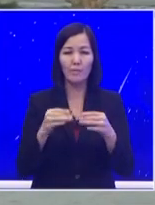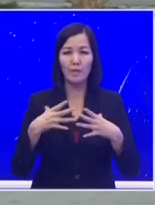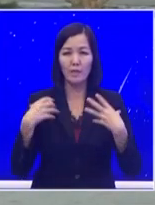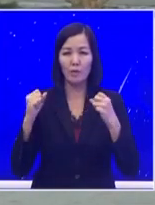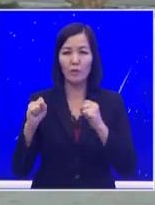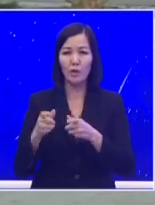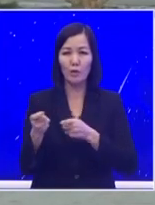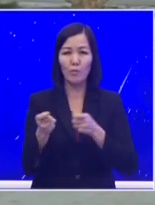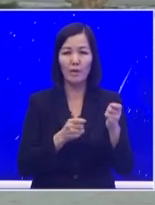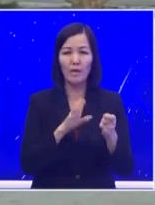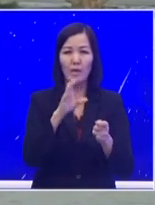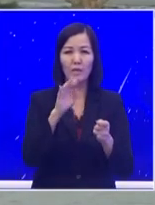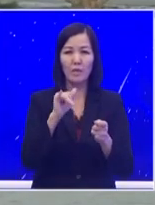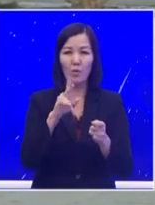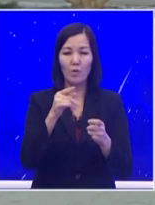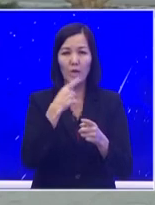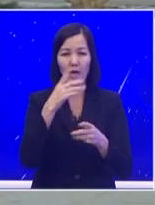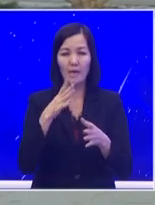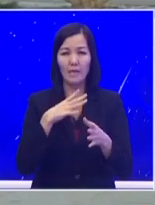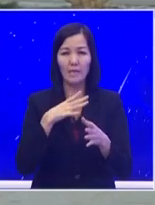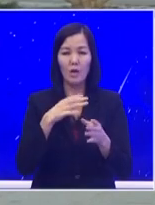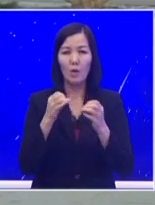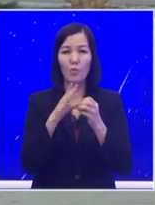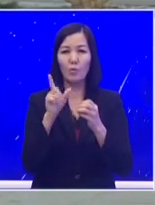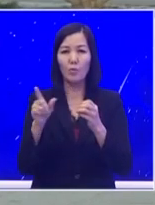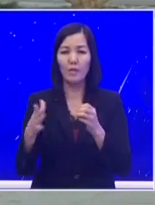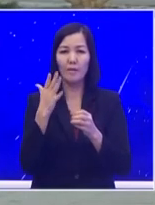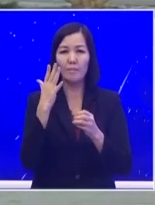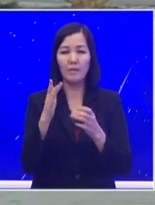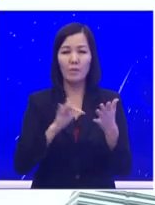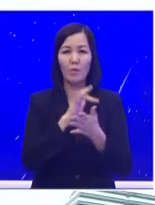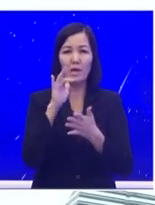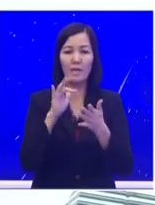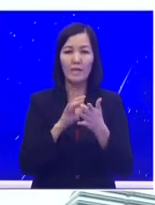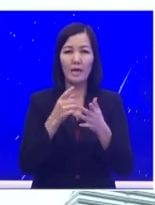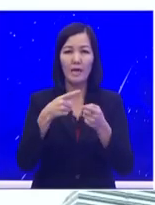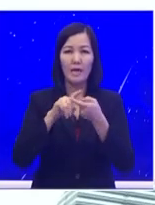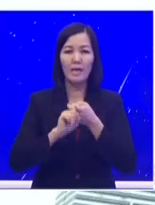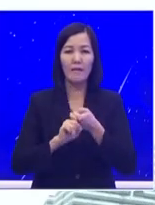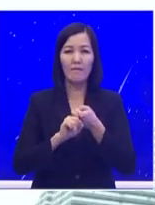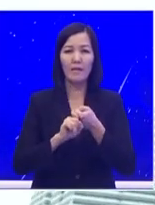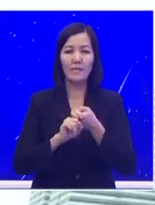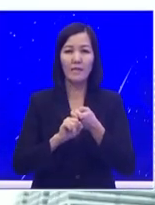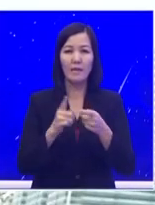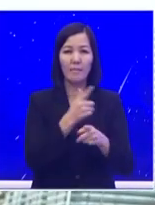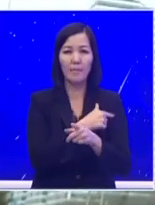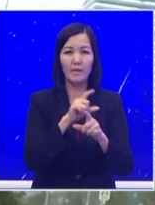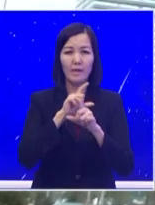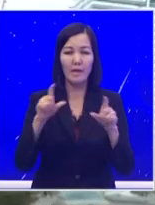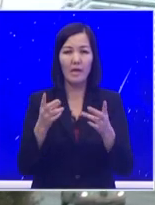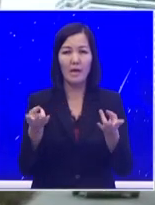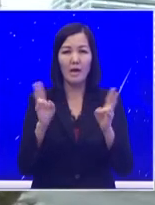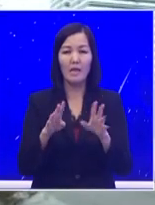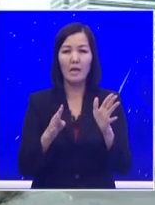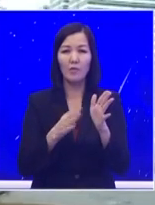басшысы Сәуле Қисықова айтты. Оның айтуынша 14 адамның 5-і қаладағы инфекциялық блоктың стационарында жатқан, қалған